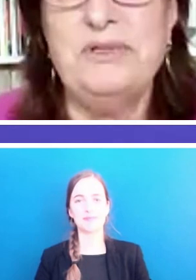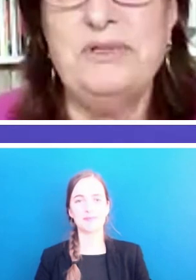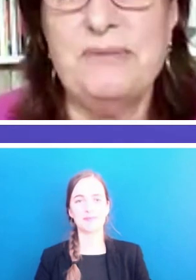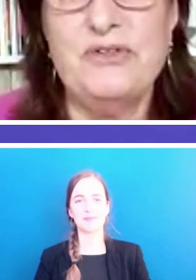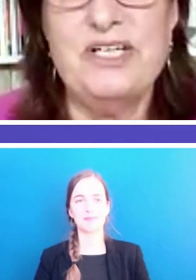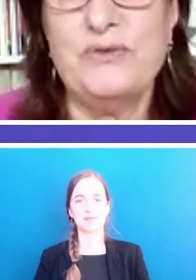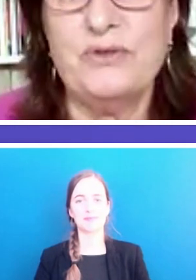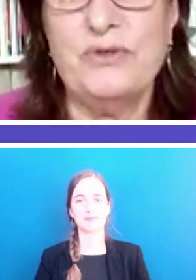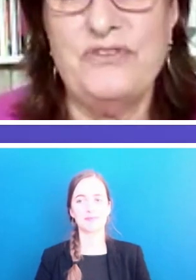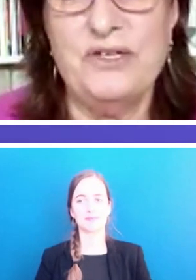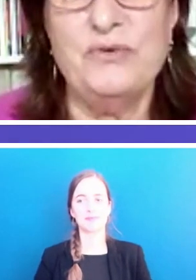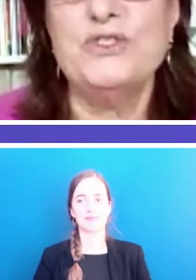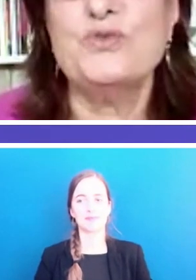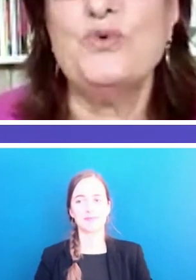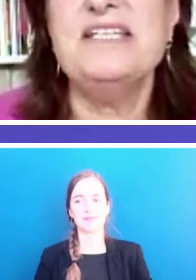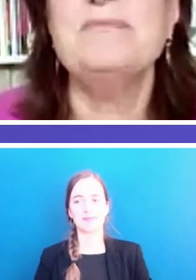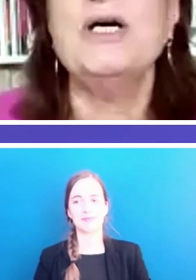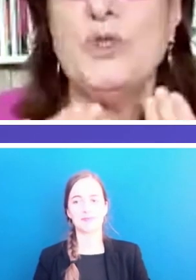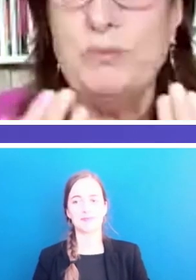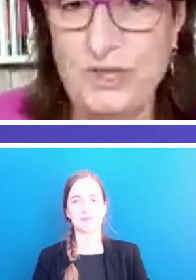أنا لخصت الأسئلة،